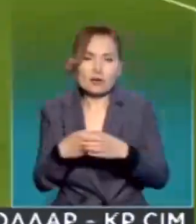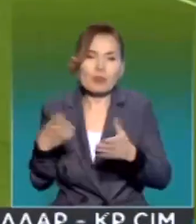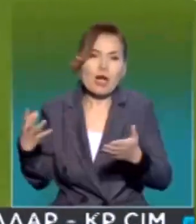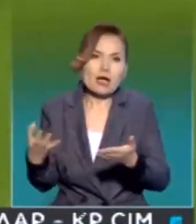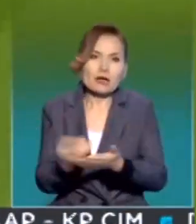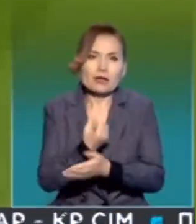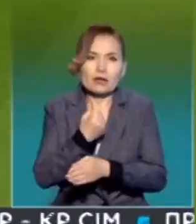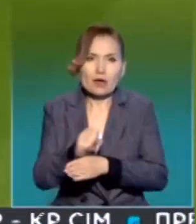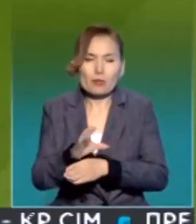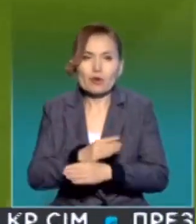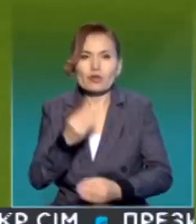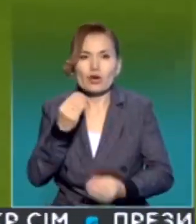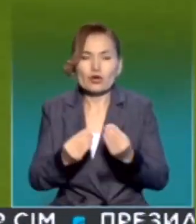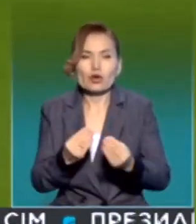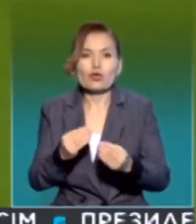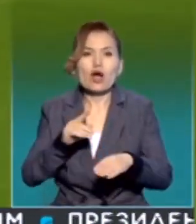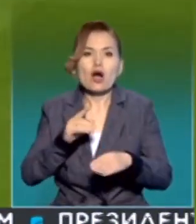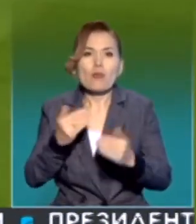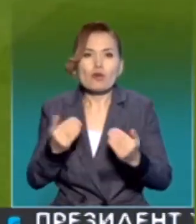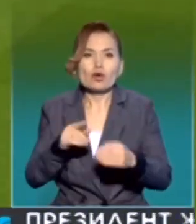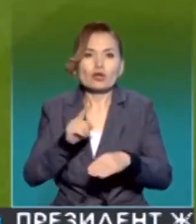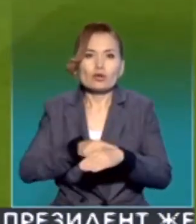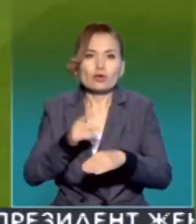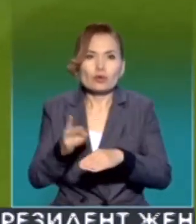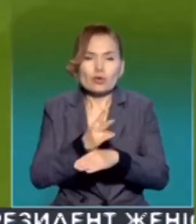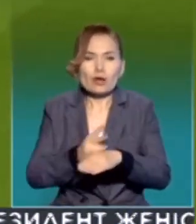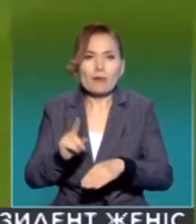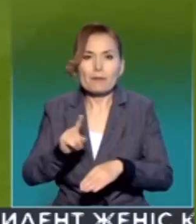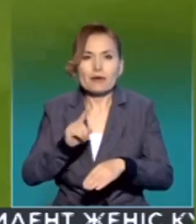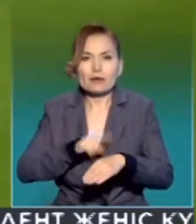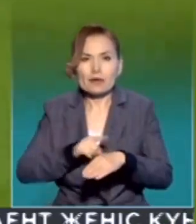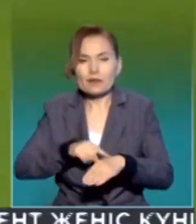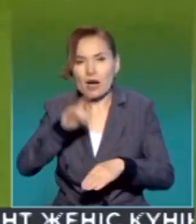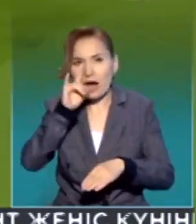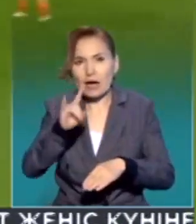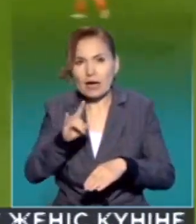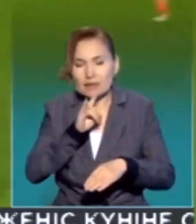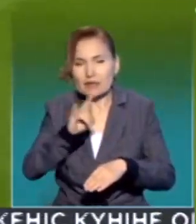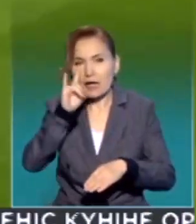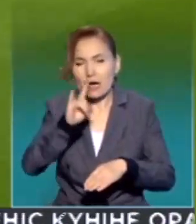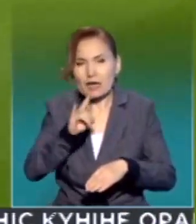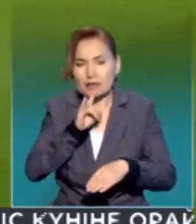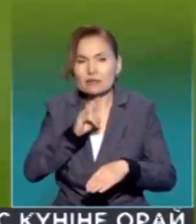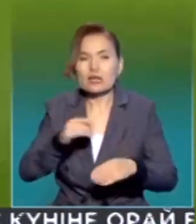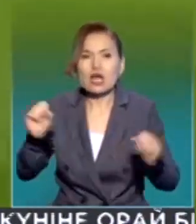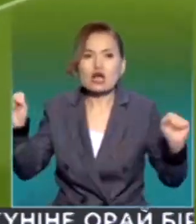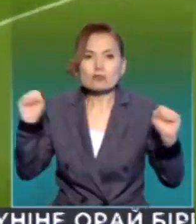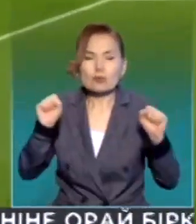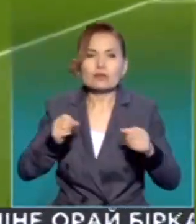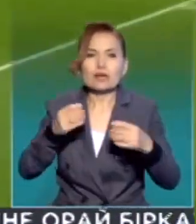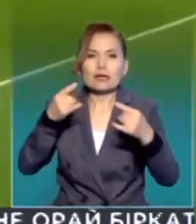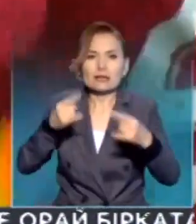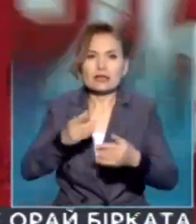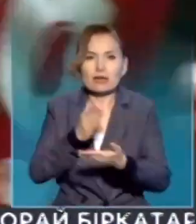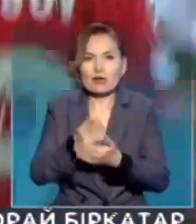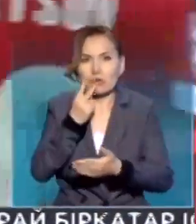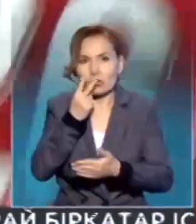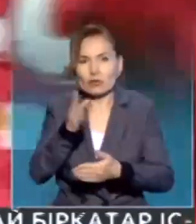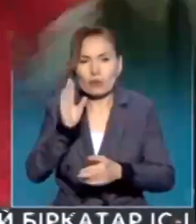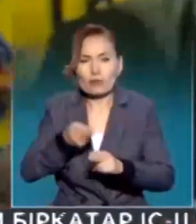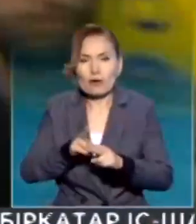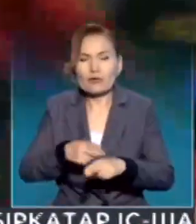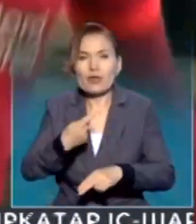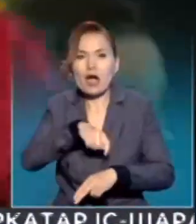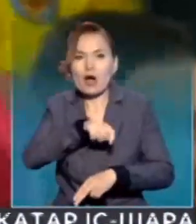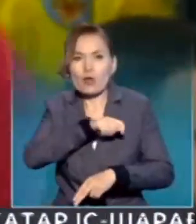еді. Ойынды бүгін түнгі сағат 1-де Қазақстан және Қазспорт арналарынан тікелей эфирде тамашалай аласыздар. Ал ертең Реал Мадрид